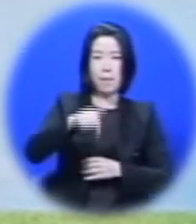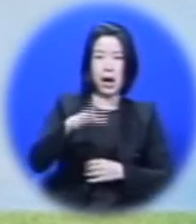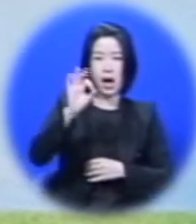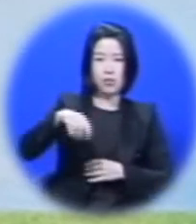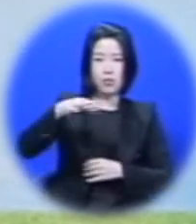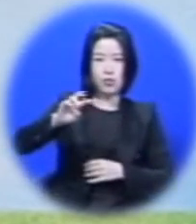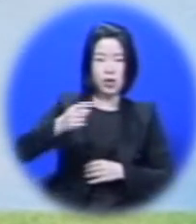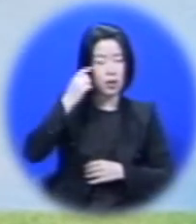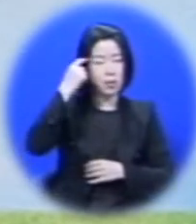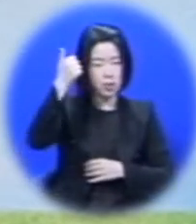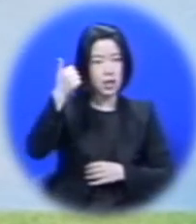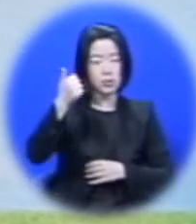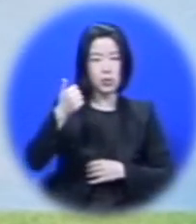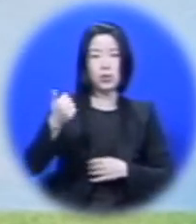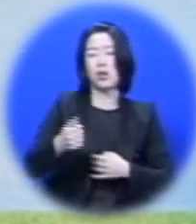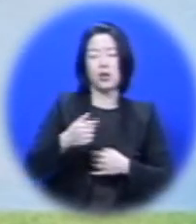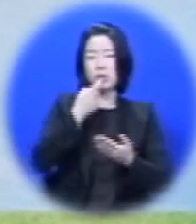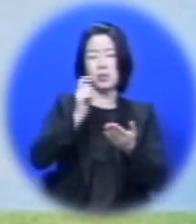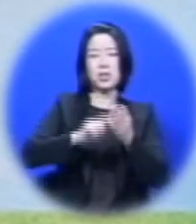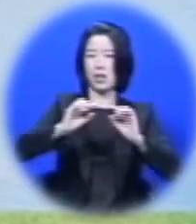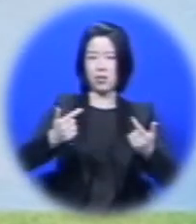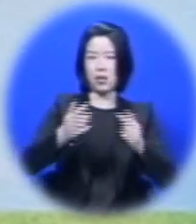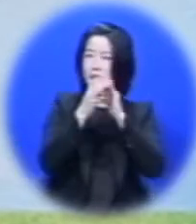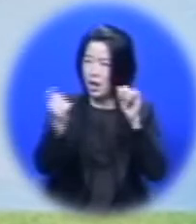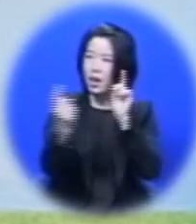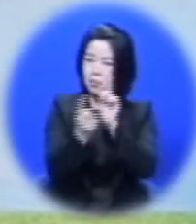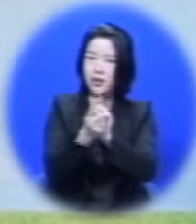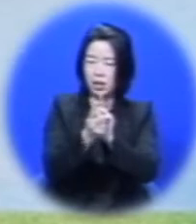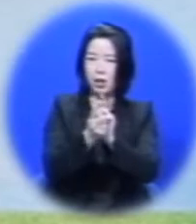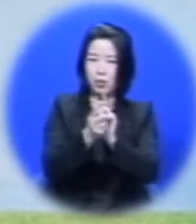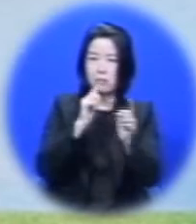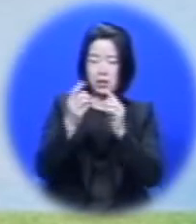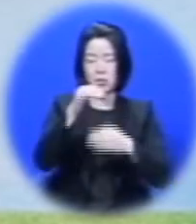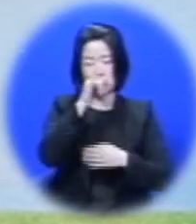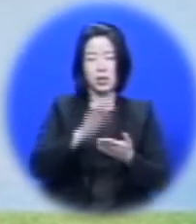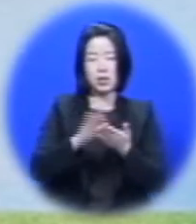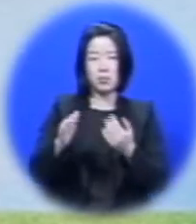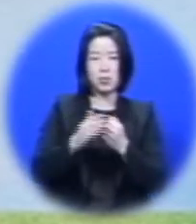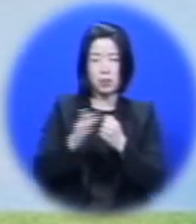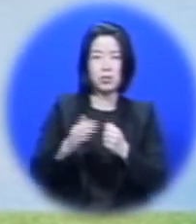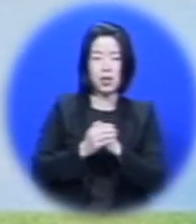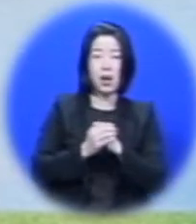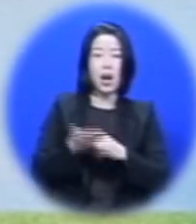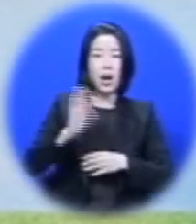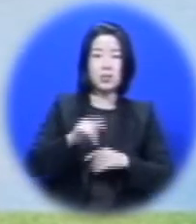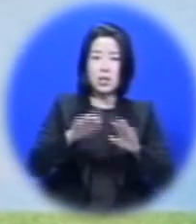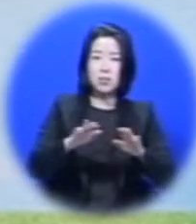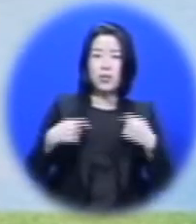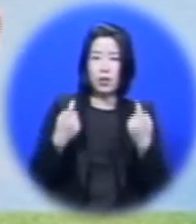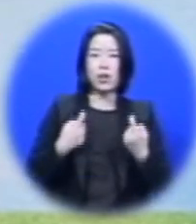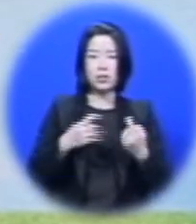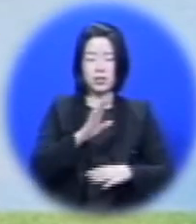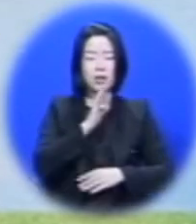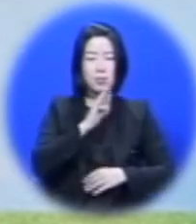같아요. 사람을 만나야 된다고 자꾸 그러십니까? 그리고 이번 여행이 정말 정말 놀라운